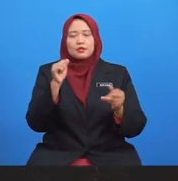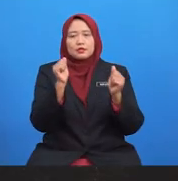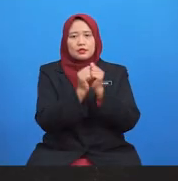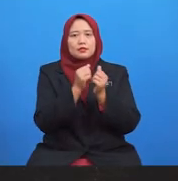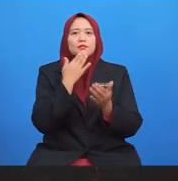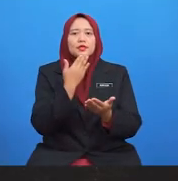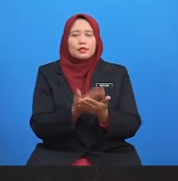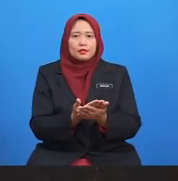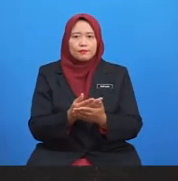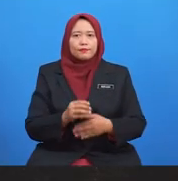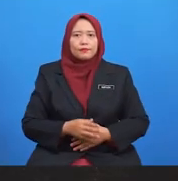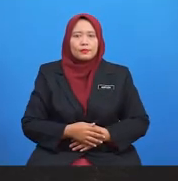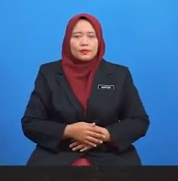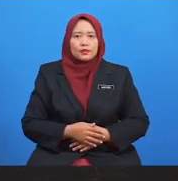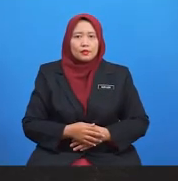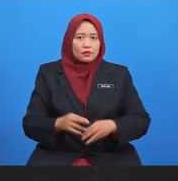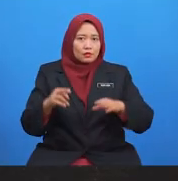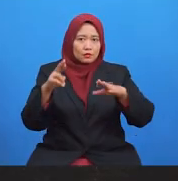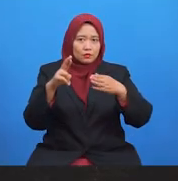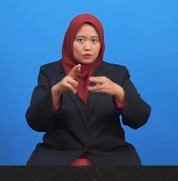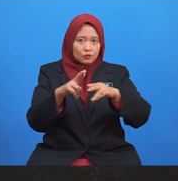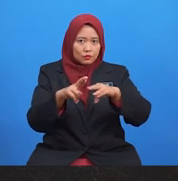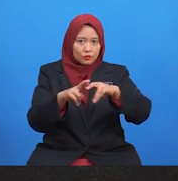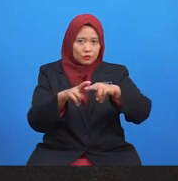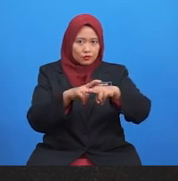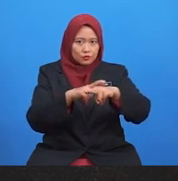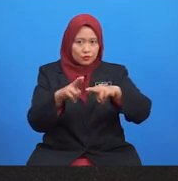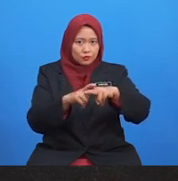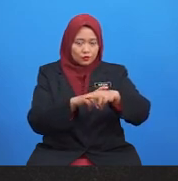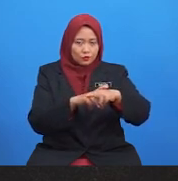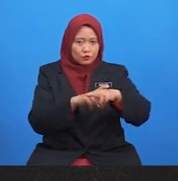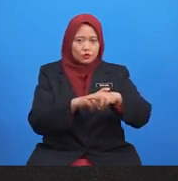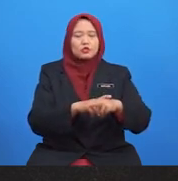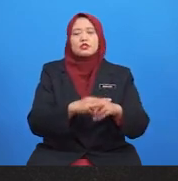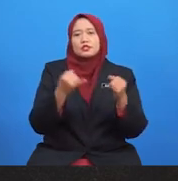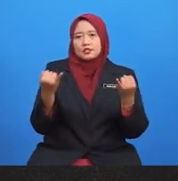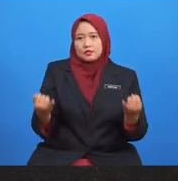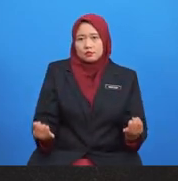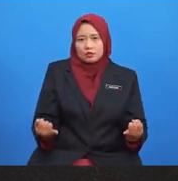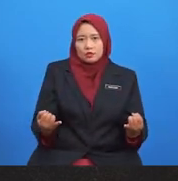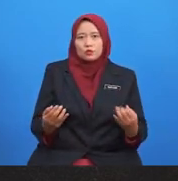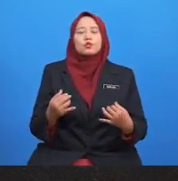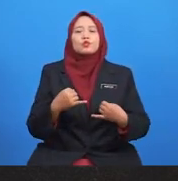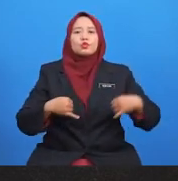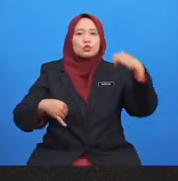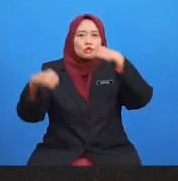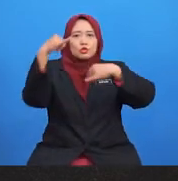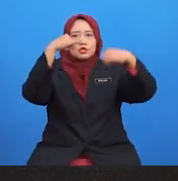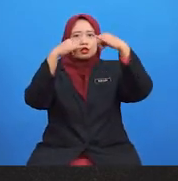Mari kita lihat rumus bagi menentukan isi padu janaan yang dikisarkan